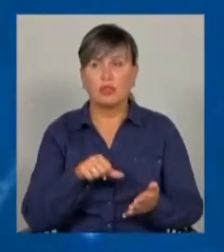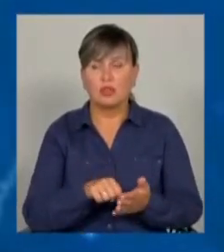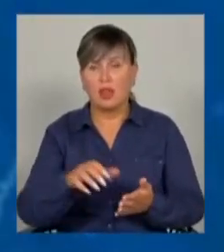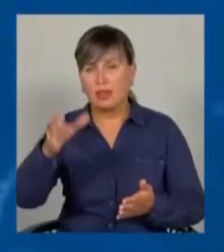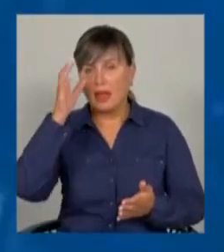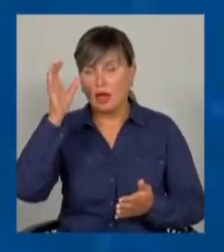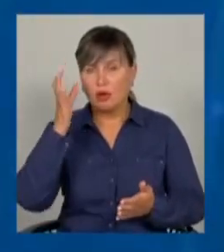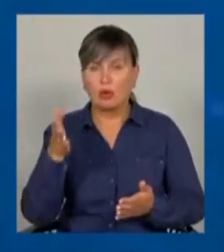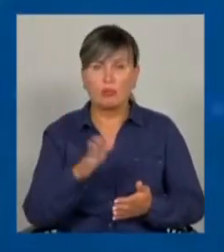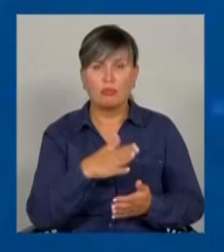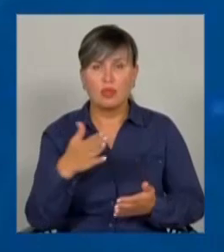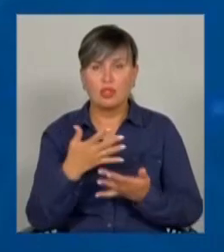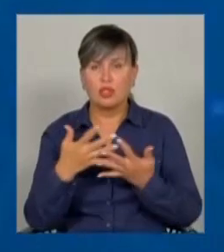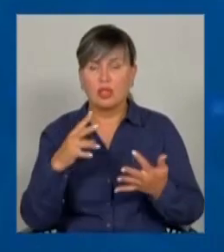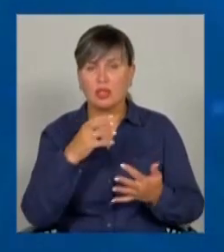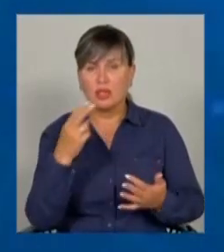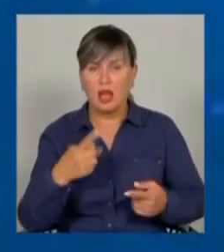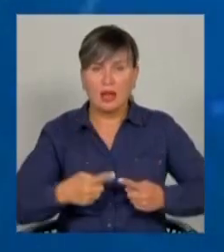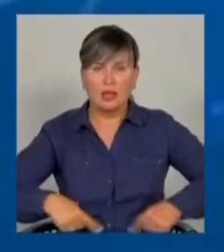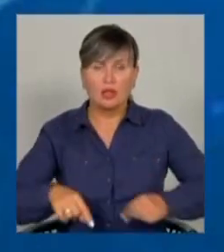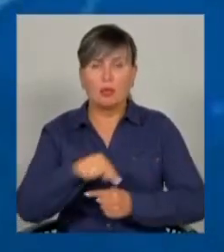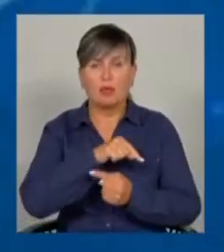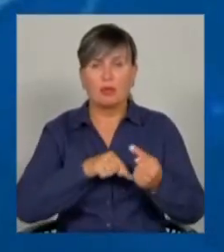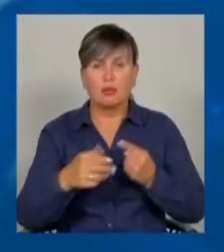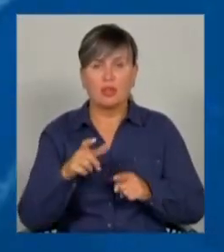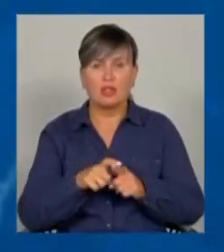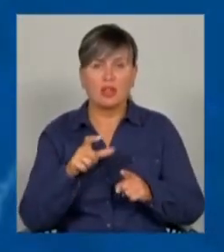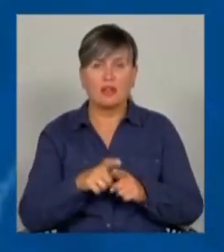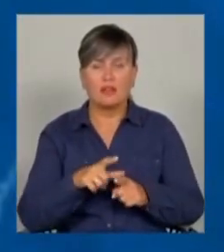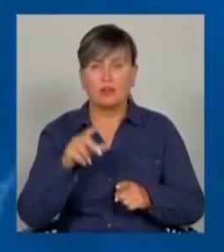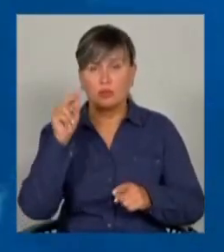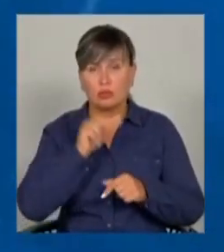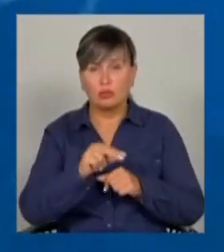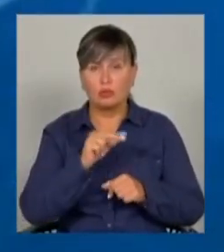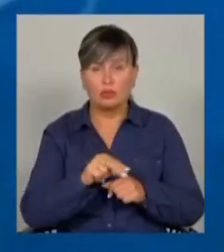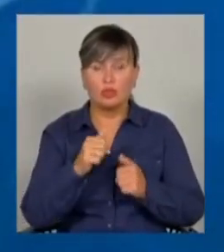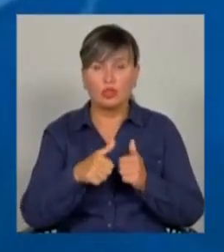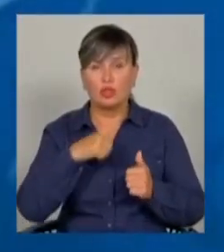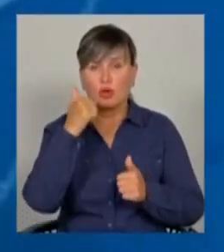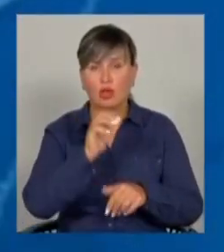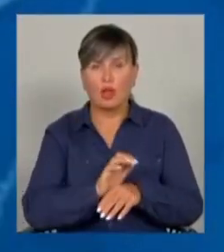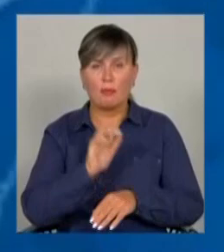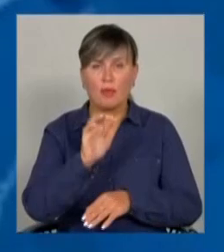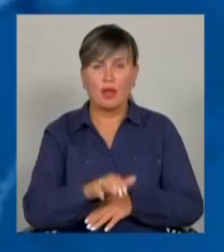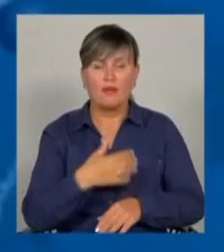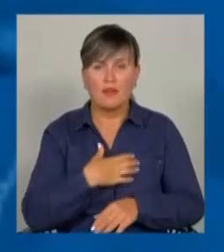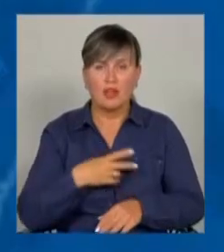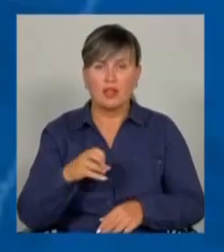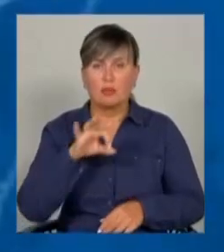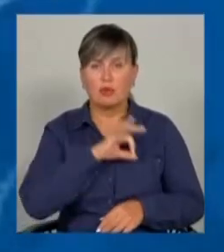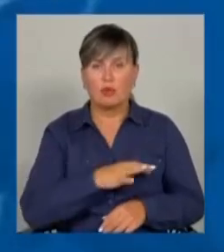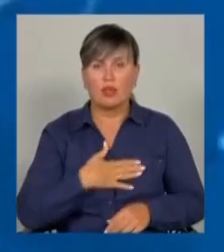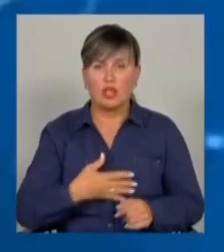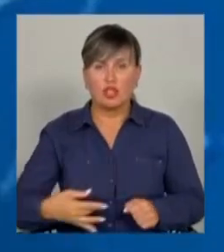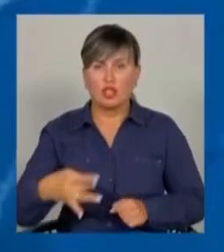науки, межэтнических организаций и предприниматели. По их словам, курс, заданный президентом в ежегодном послании, основан на преимуществах